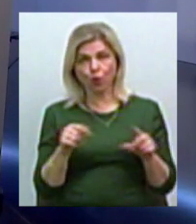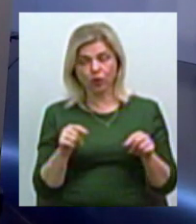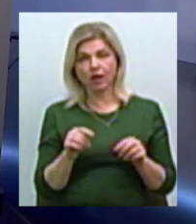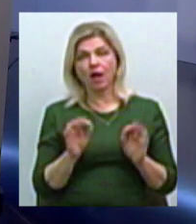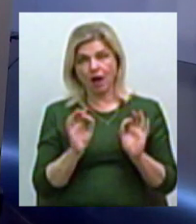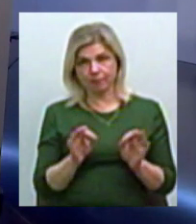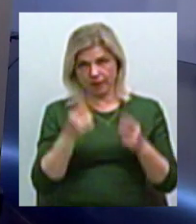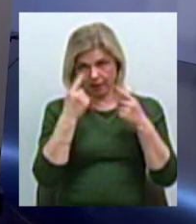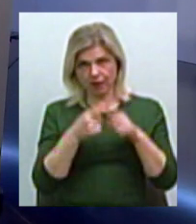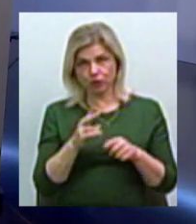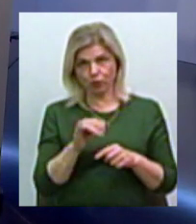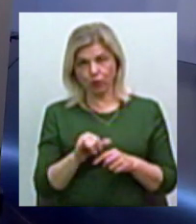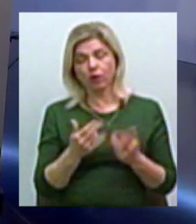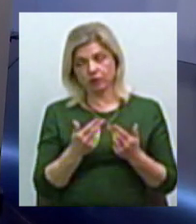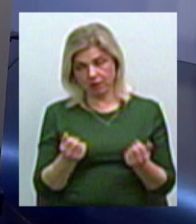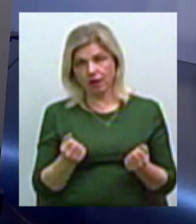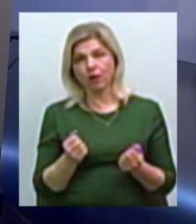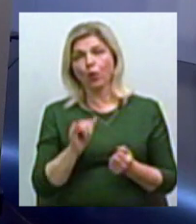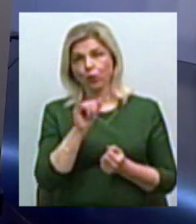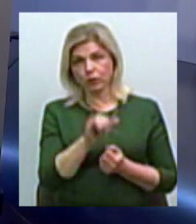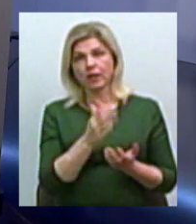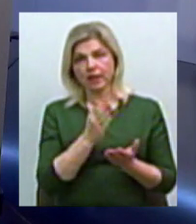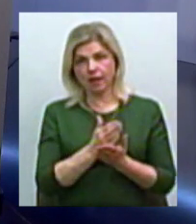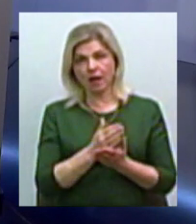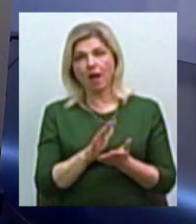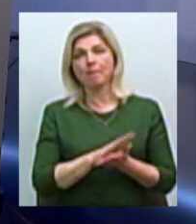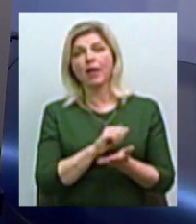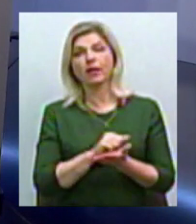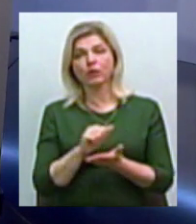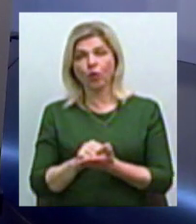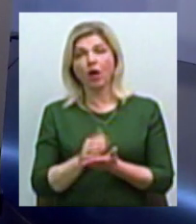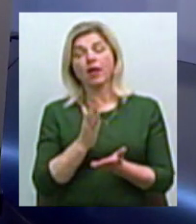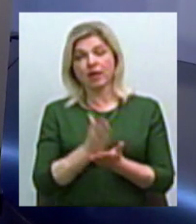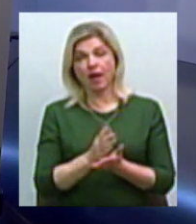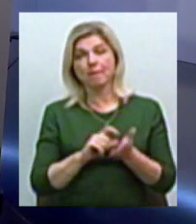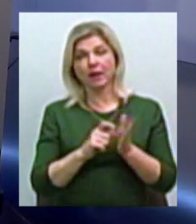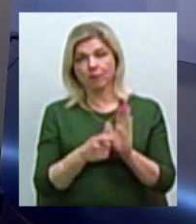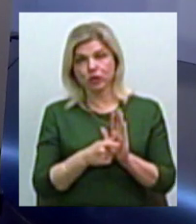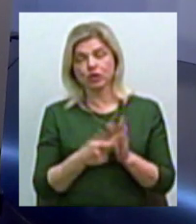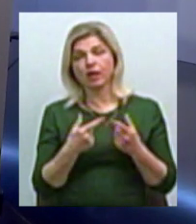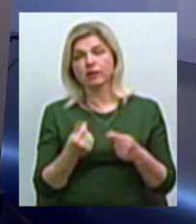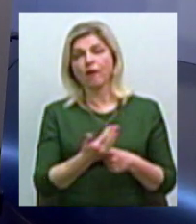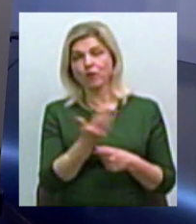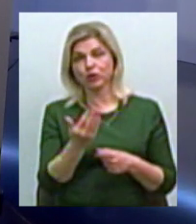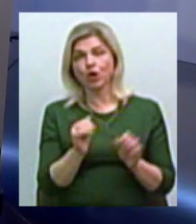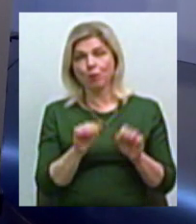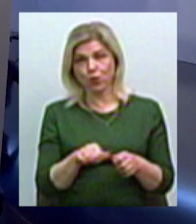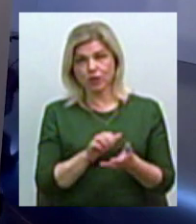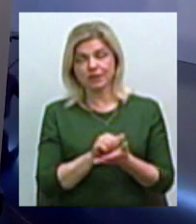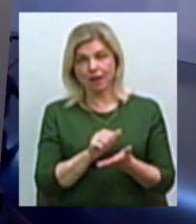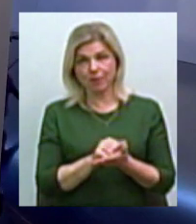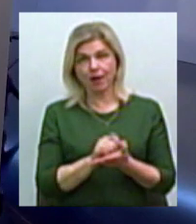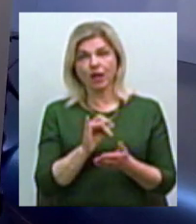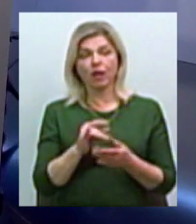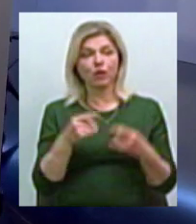якраз техніку? Так, чисто техніку, у них є вже медіатека, вже є приміщення, де вони можуть займатися, і якраз в